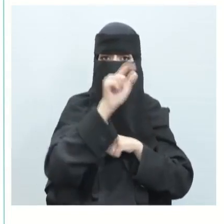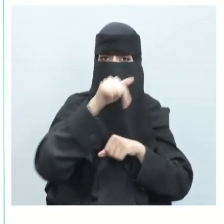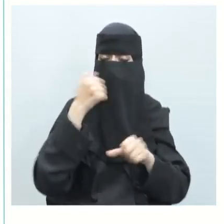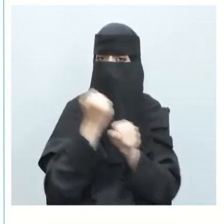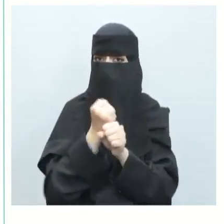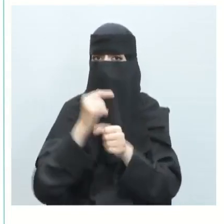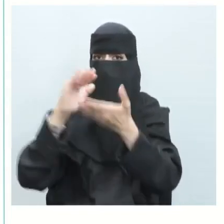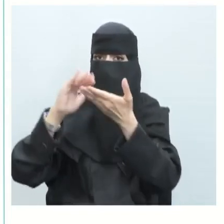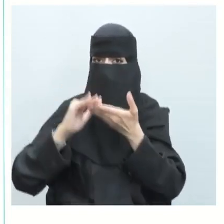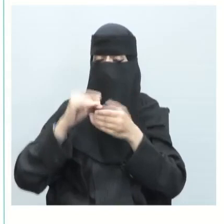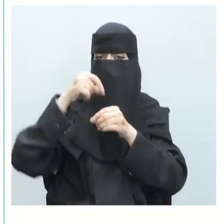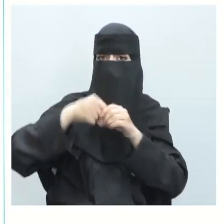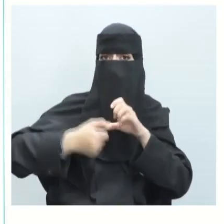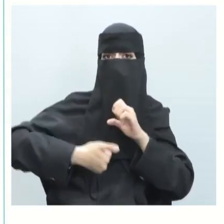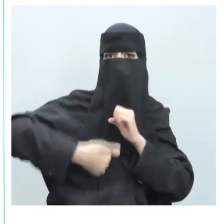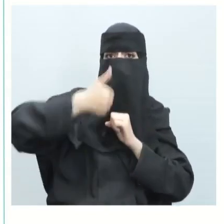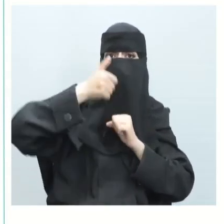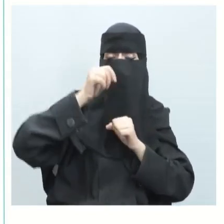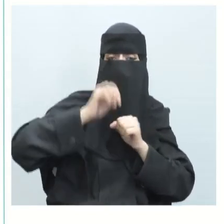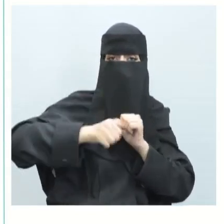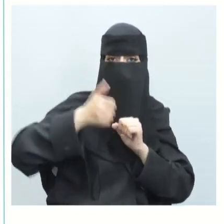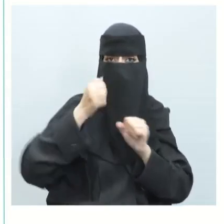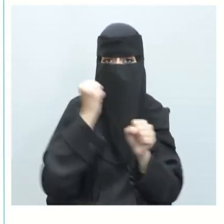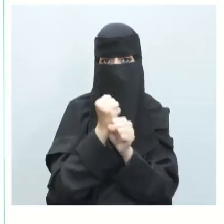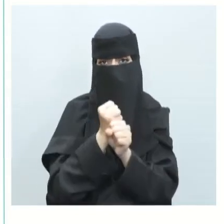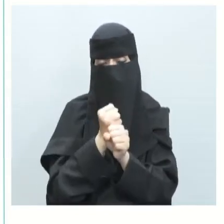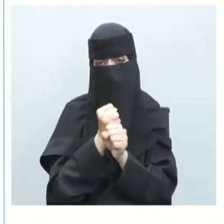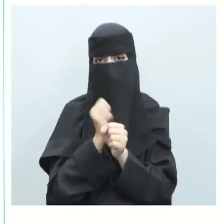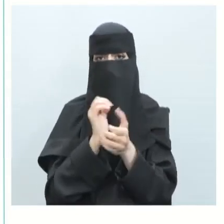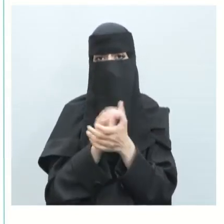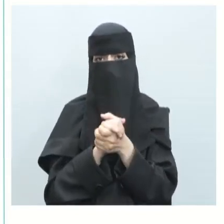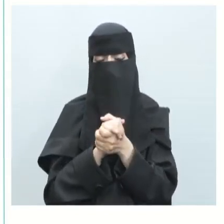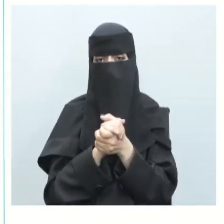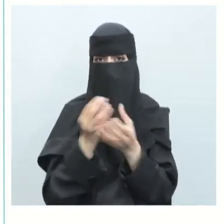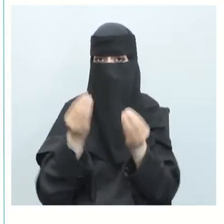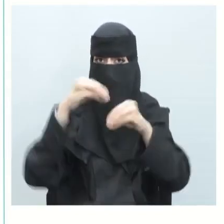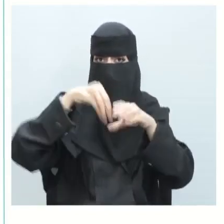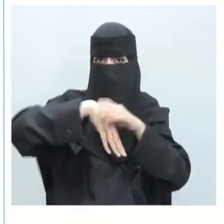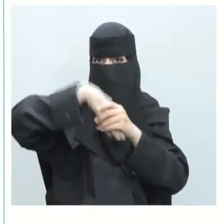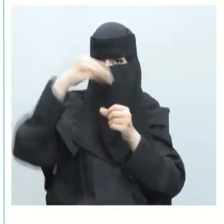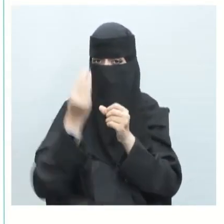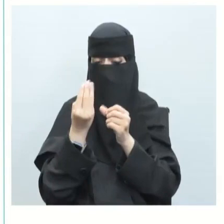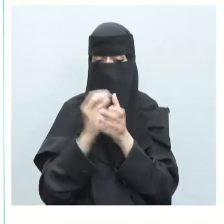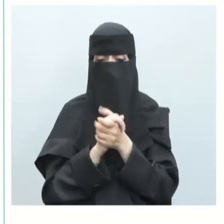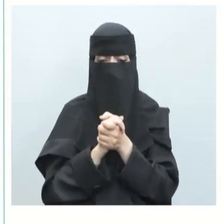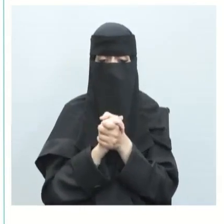لها دور بالتاكيد على نجاح او تعزيز الانتاجيه او زياده حتى